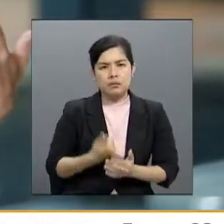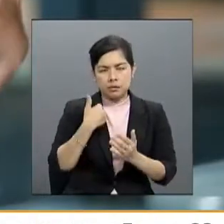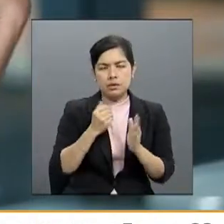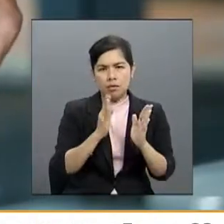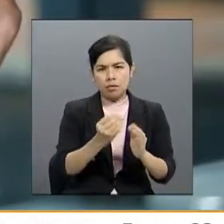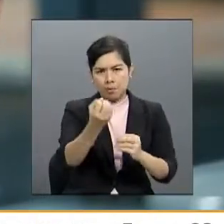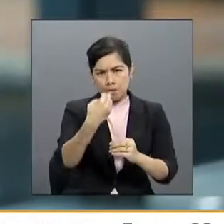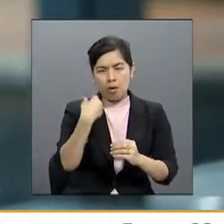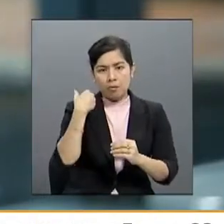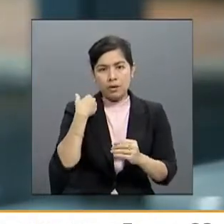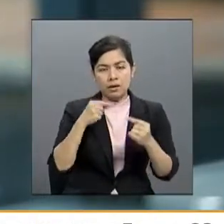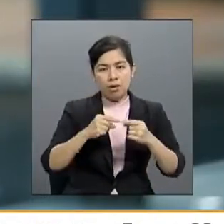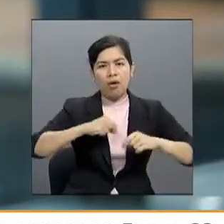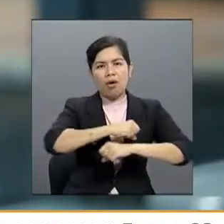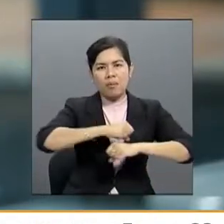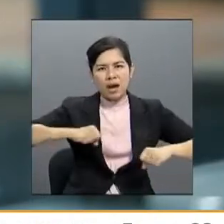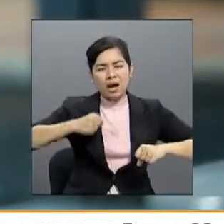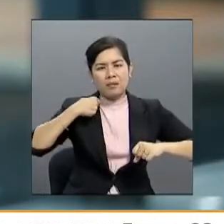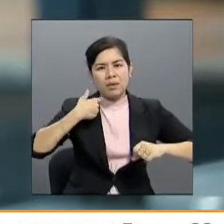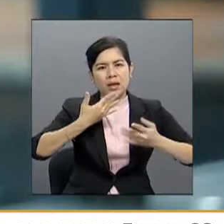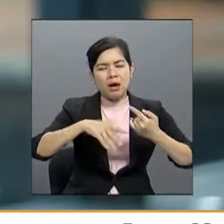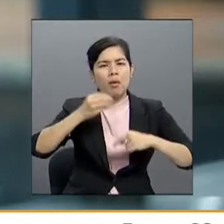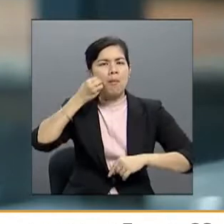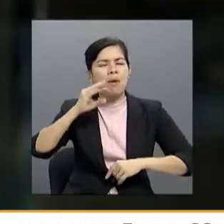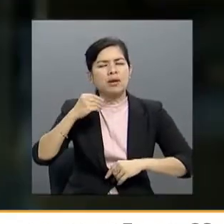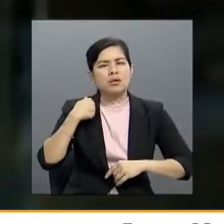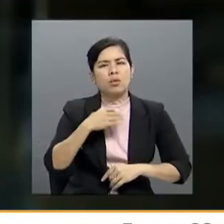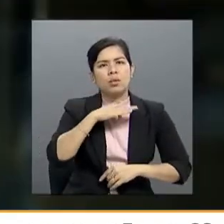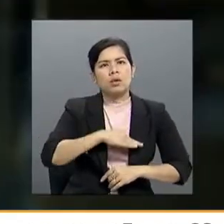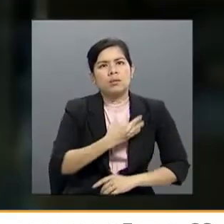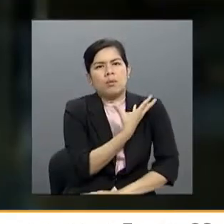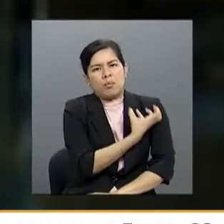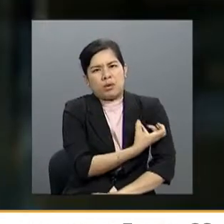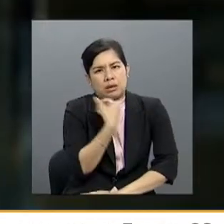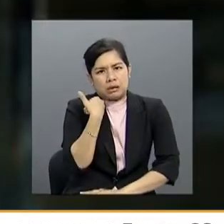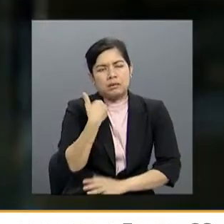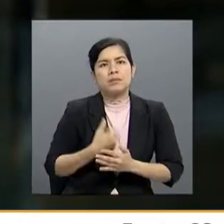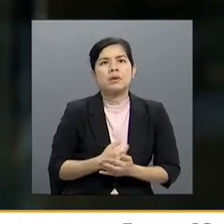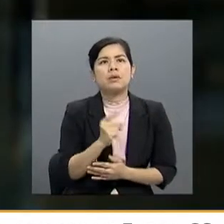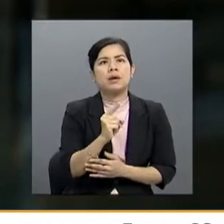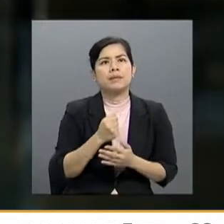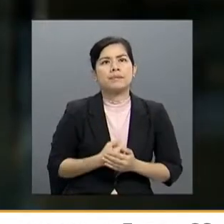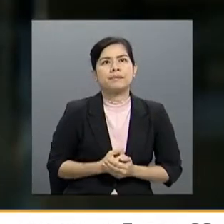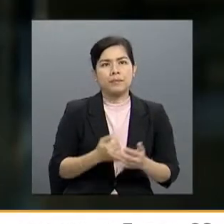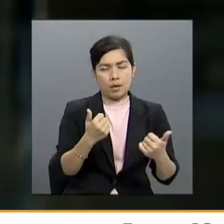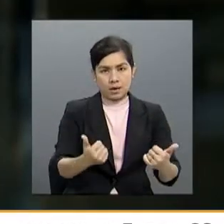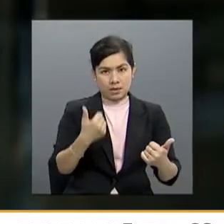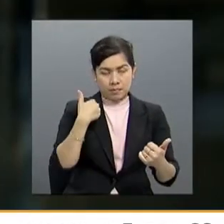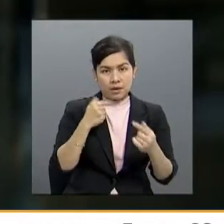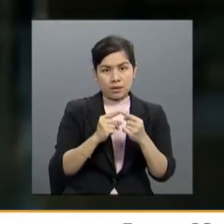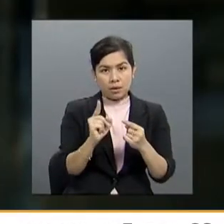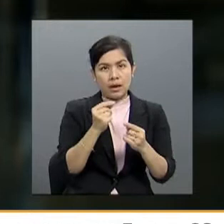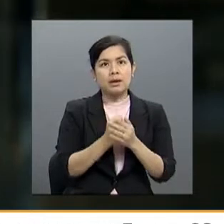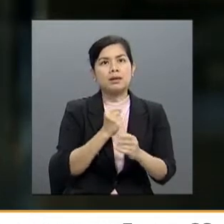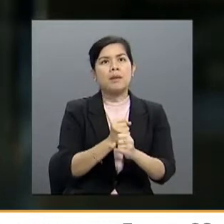สร็จแล้วกลับบ้านมาปวดคอบ่าไหล่สาเหตุมาจากอะไรได้บ้างคะ ตอนนี้เนี่ยของเราเนี่ยเป็นโรคโซเชียลนั่งทำงานก็หน้า